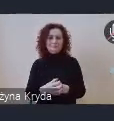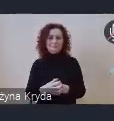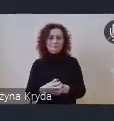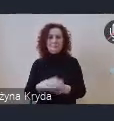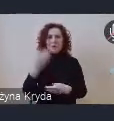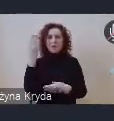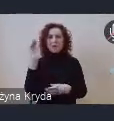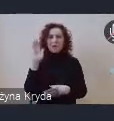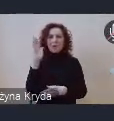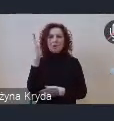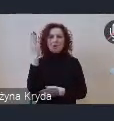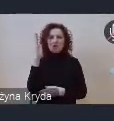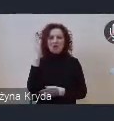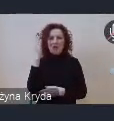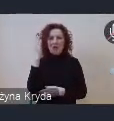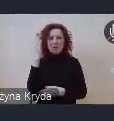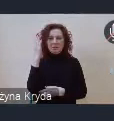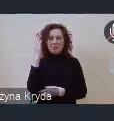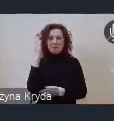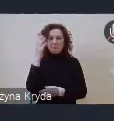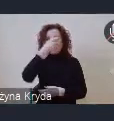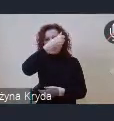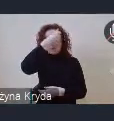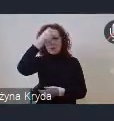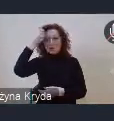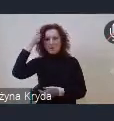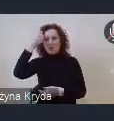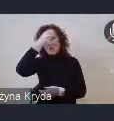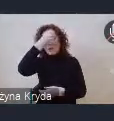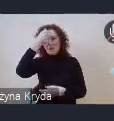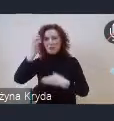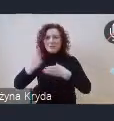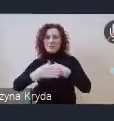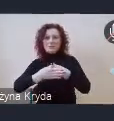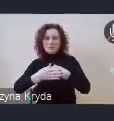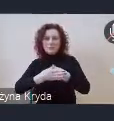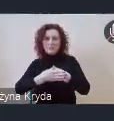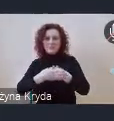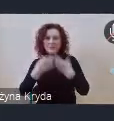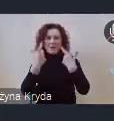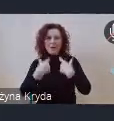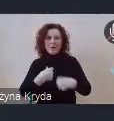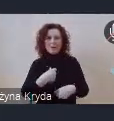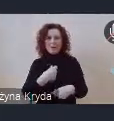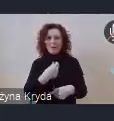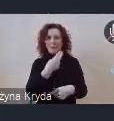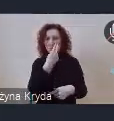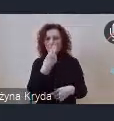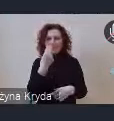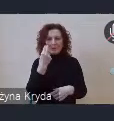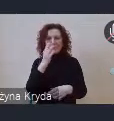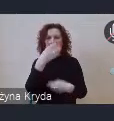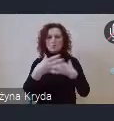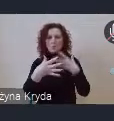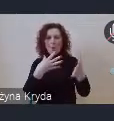osoby słabowidzące słabo widzą szkło ma to do siebie że jest przezroczyste związku z tym nie widać szkła